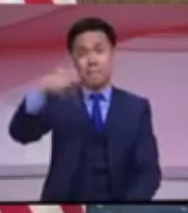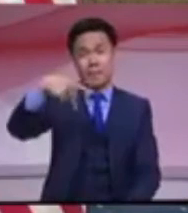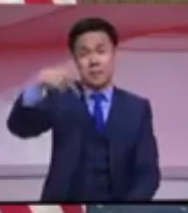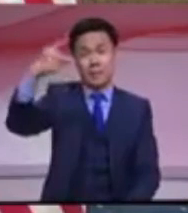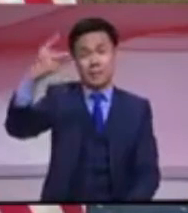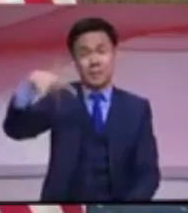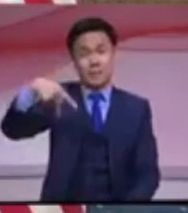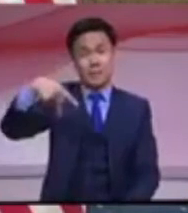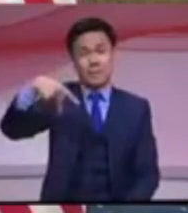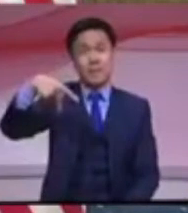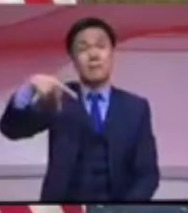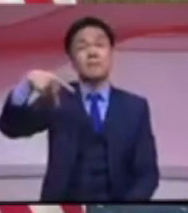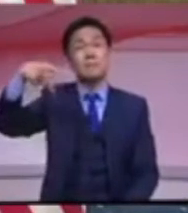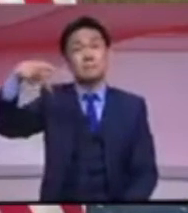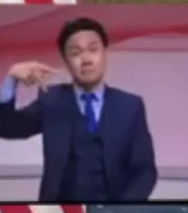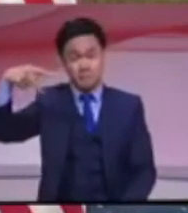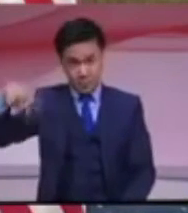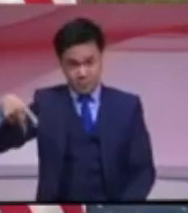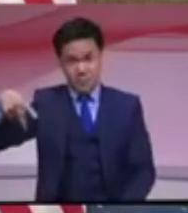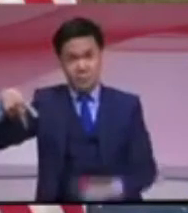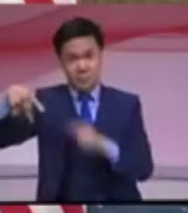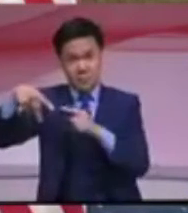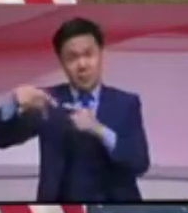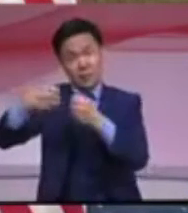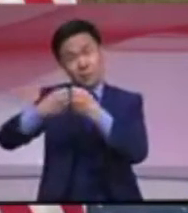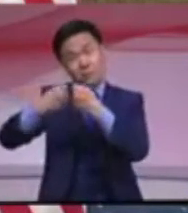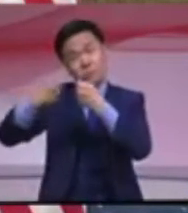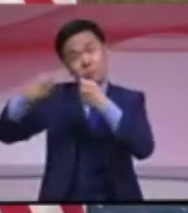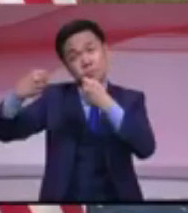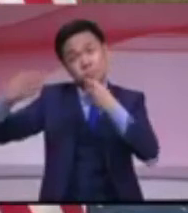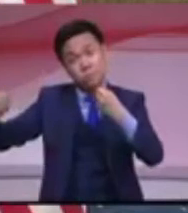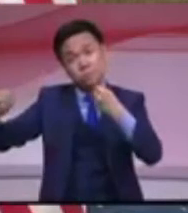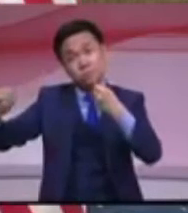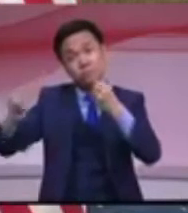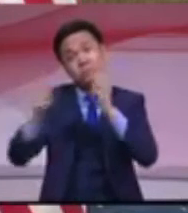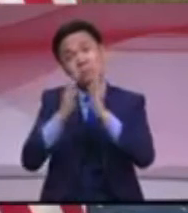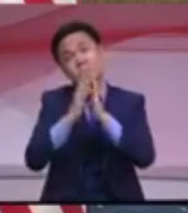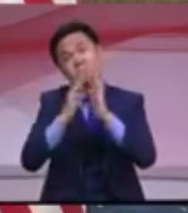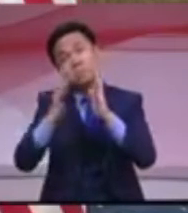pergerakan pemulihan dilanjutkan sehingga